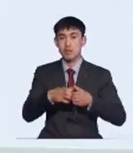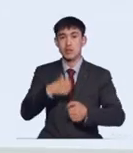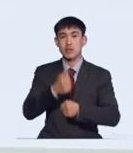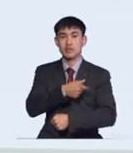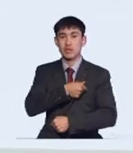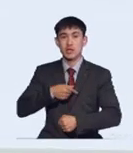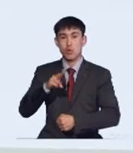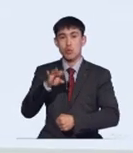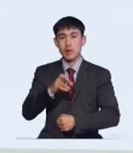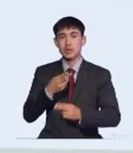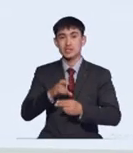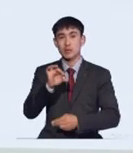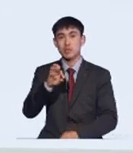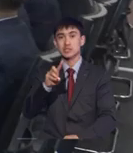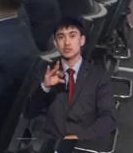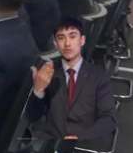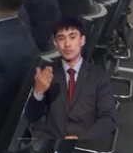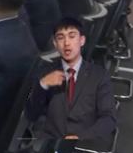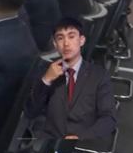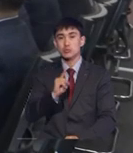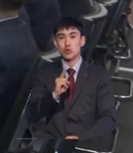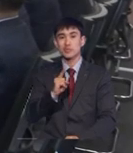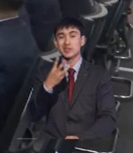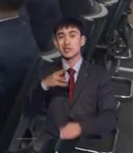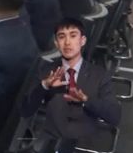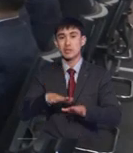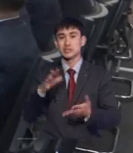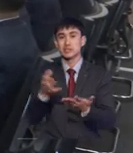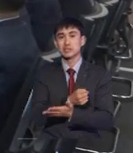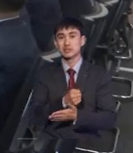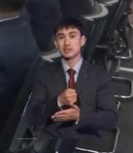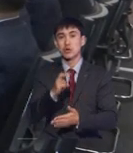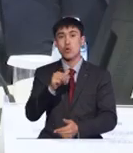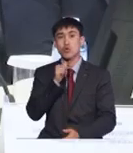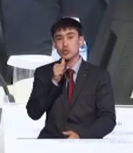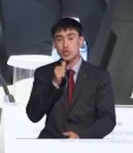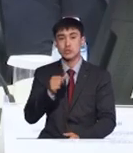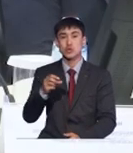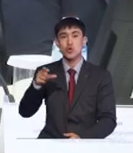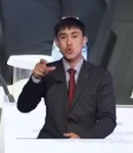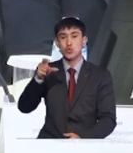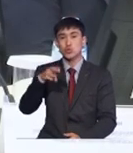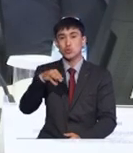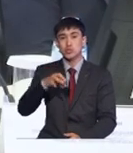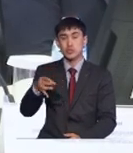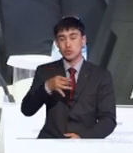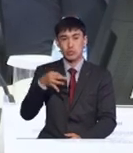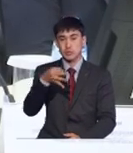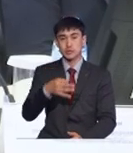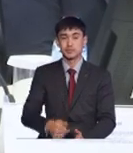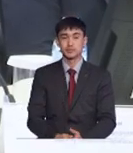по кокпару является Сабит Касенов. Отметим, что третье место досталось представителям Костанайской и Туркестанской областей.